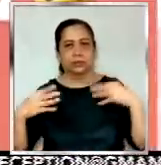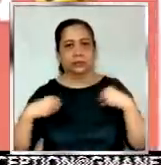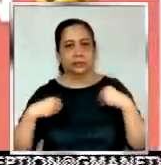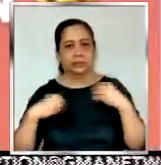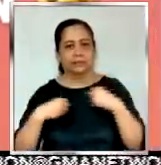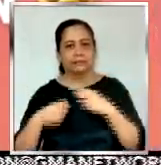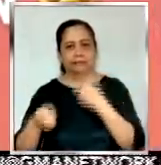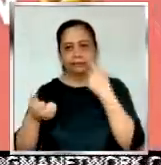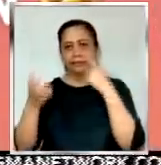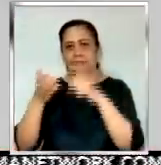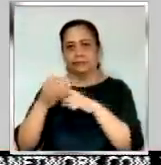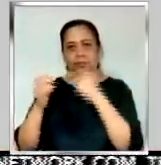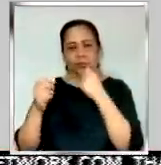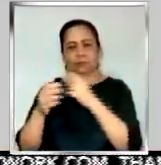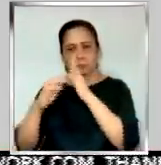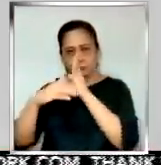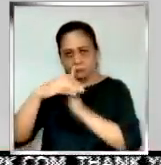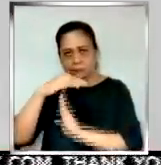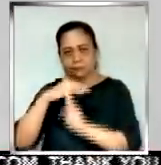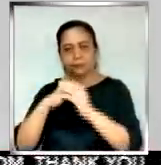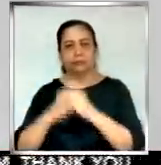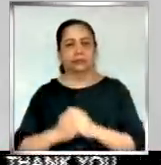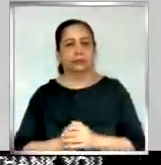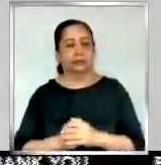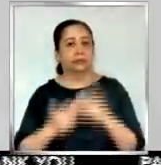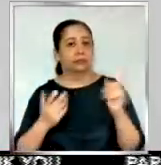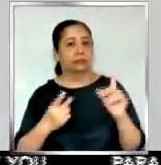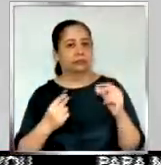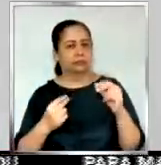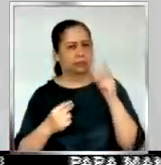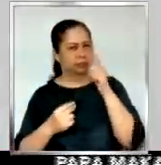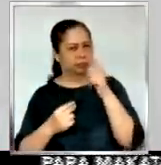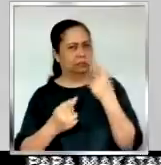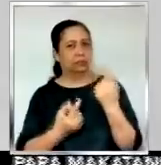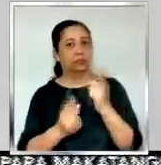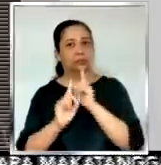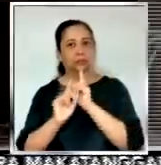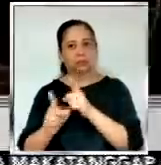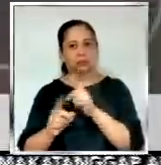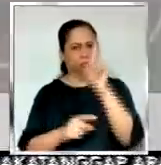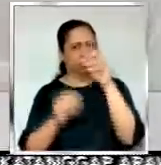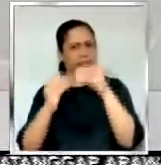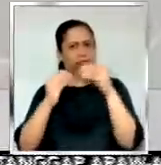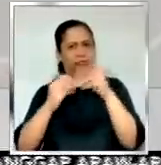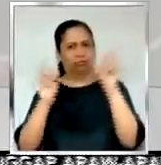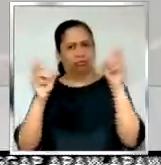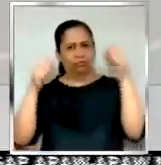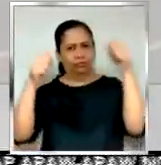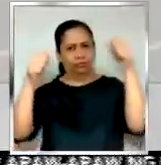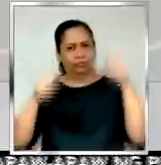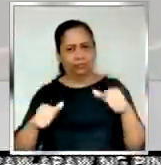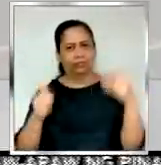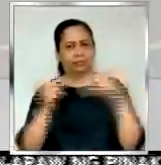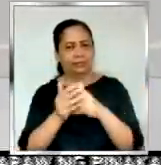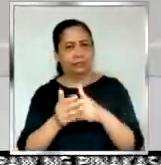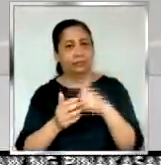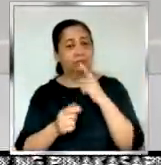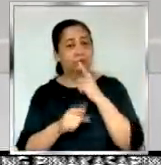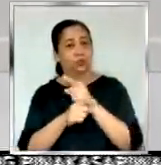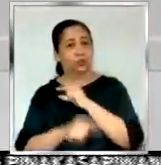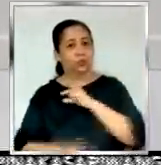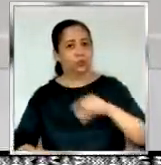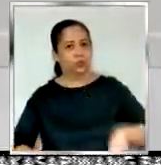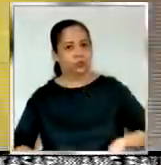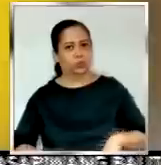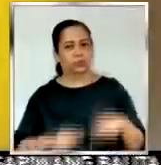may pagpapakumbaba. Bagay na tila sinagot ni Limonon ng isa pang post. Anya, real queens play fair and